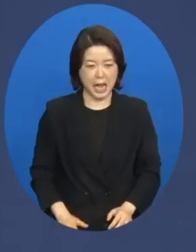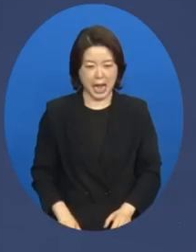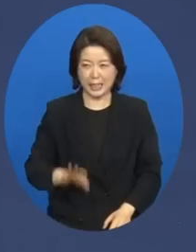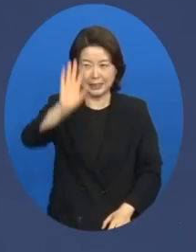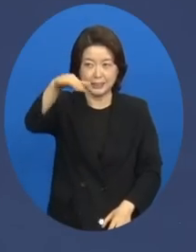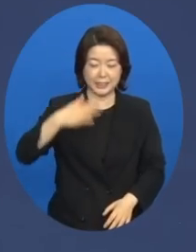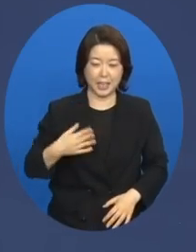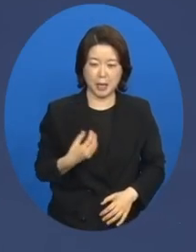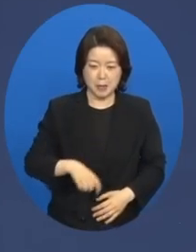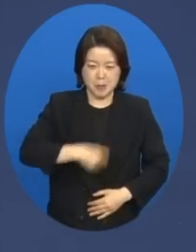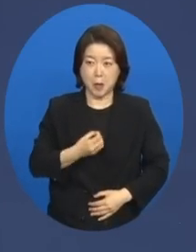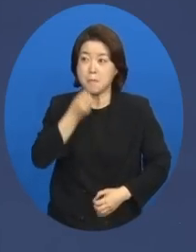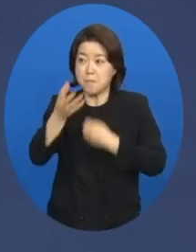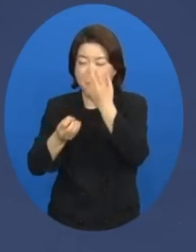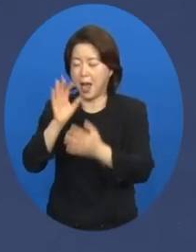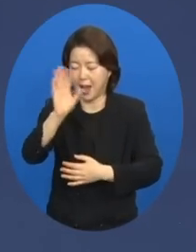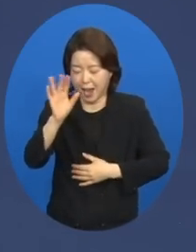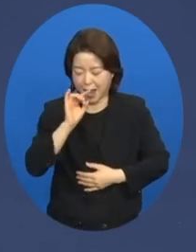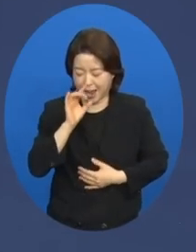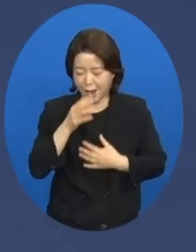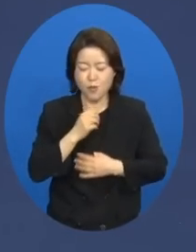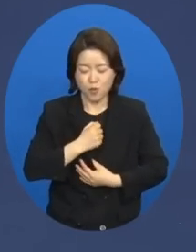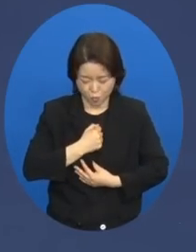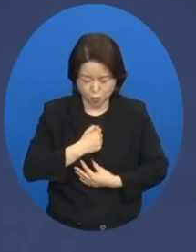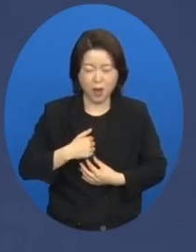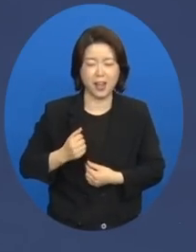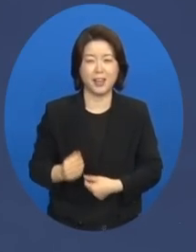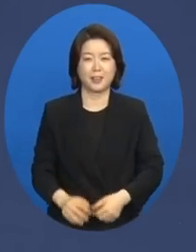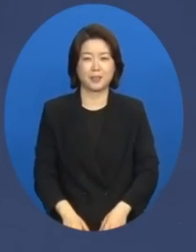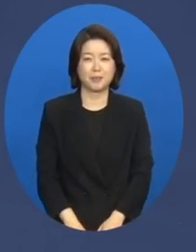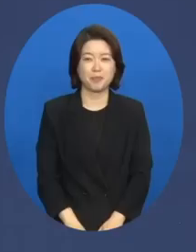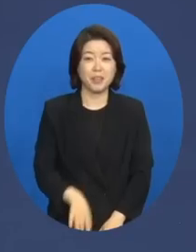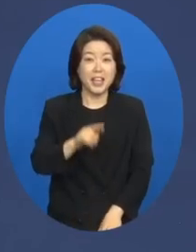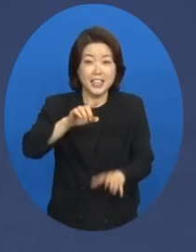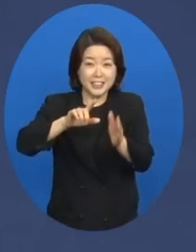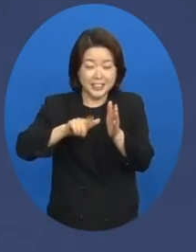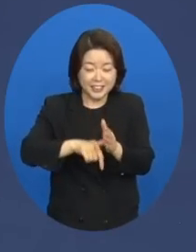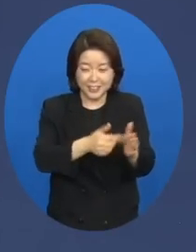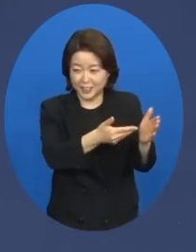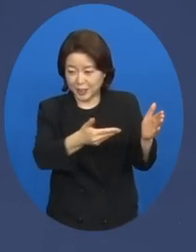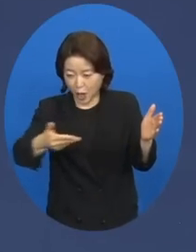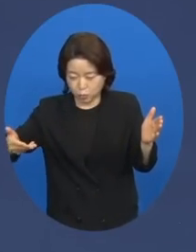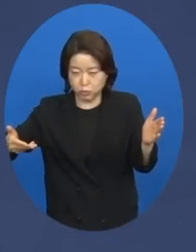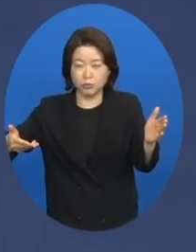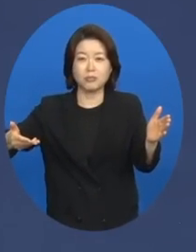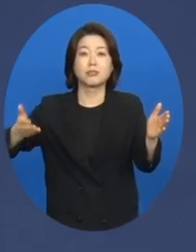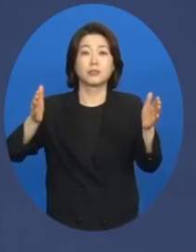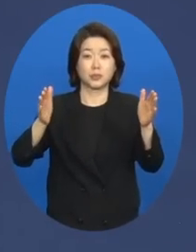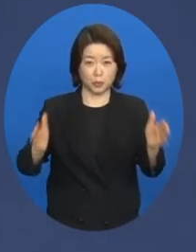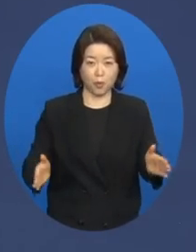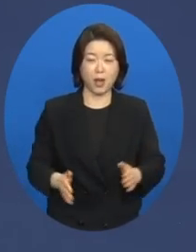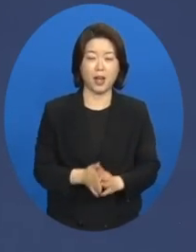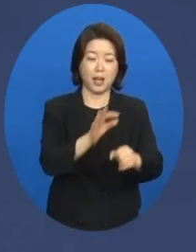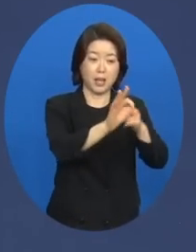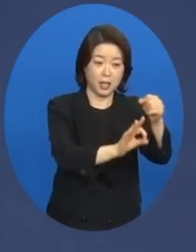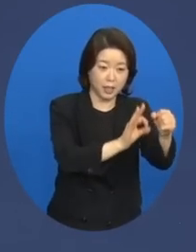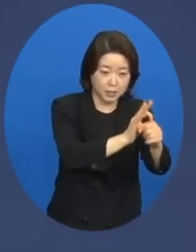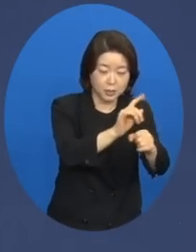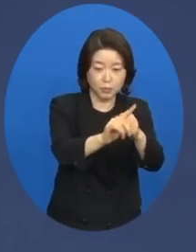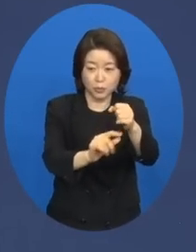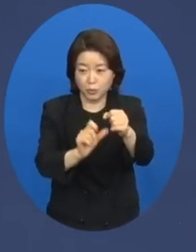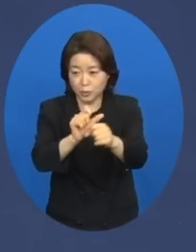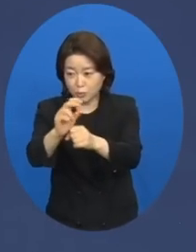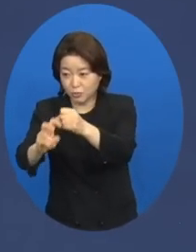하면 어떡하겠어요. 네. 그래서 어쨌든 그런 시간을 지나면서 와 10년이 가고 15년이